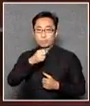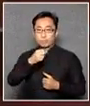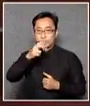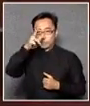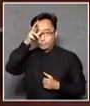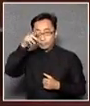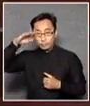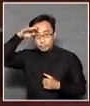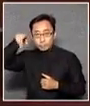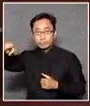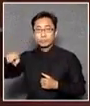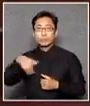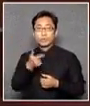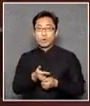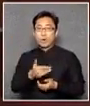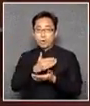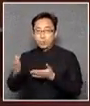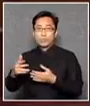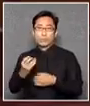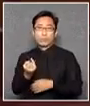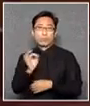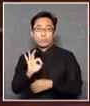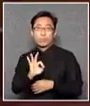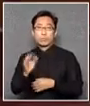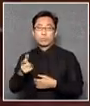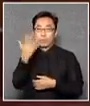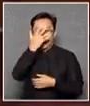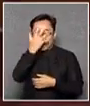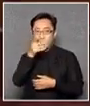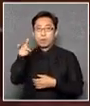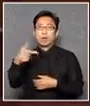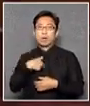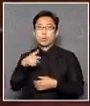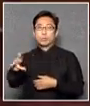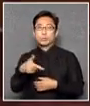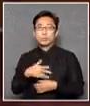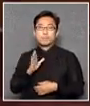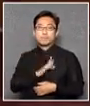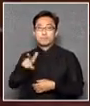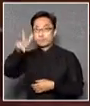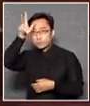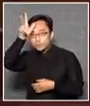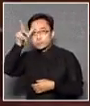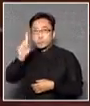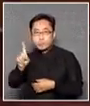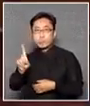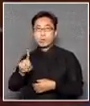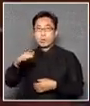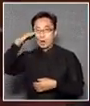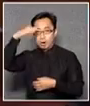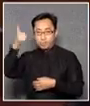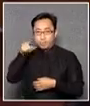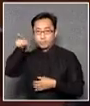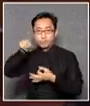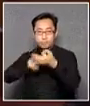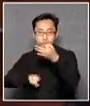除暴安良的精神，兵察繽紛，淪為徹頭徹尾的法西斯。法西斯警務處長曾偉